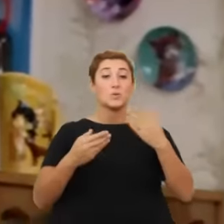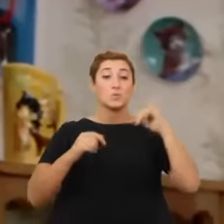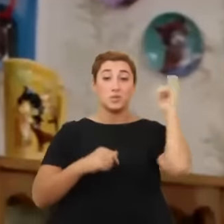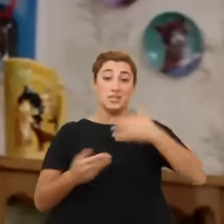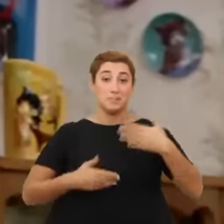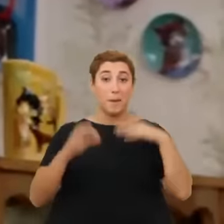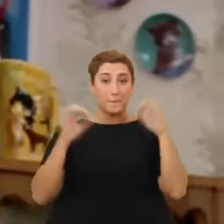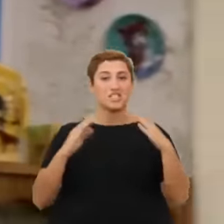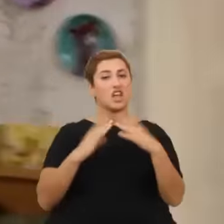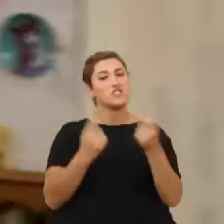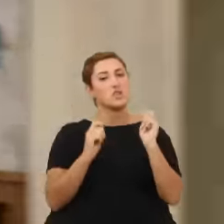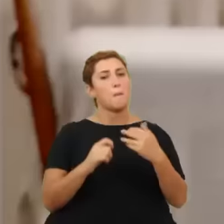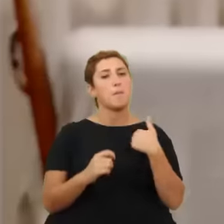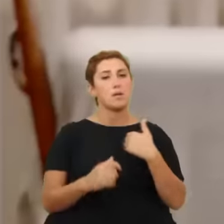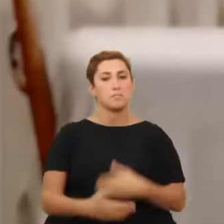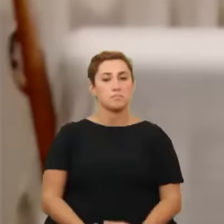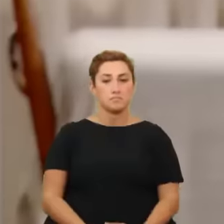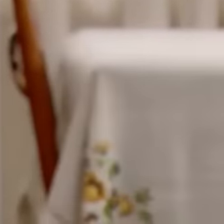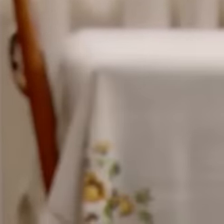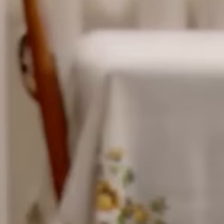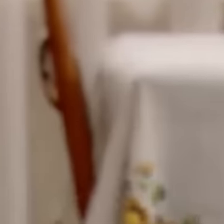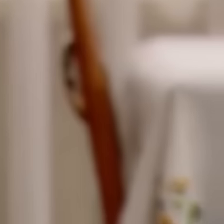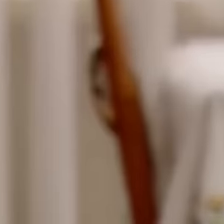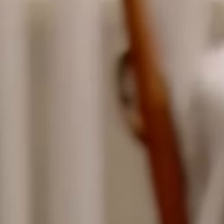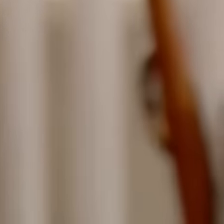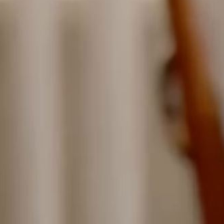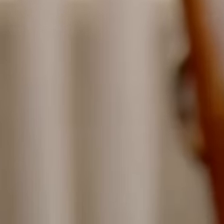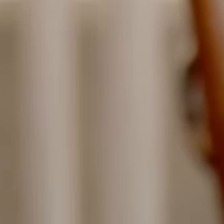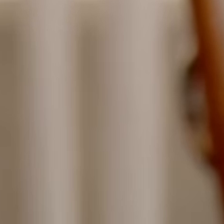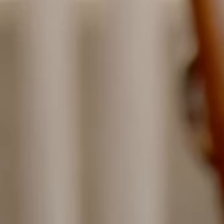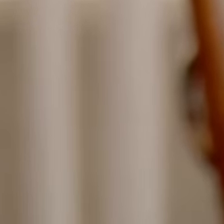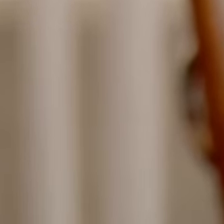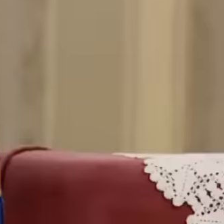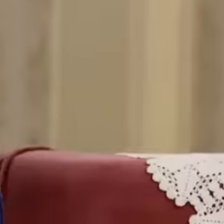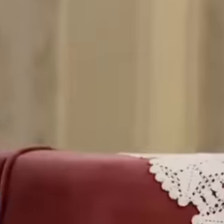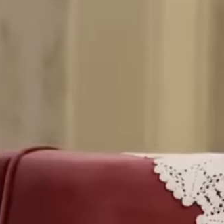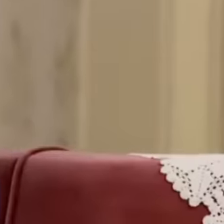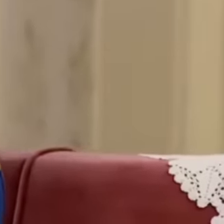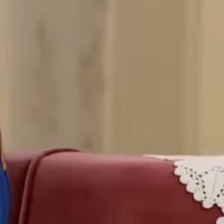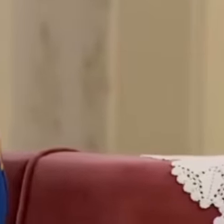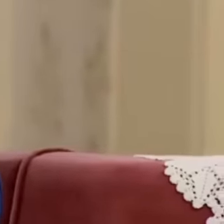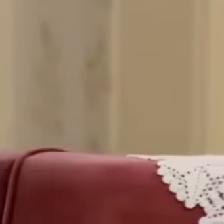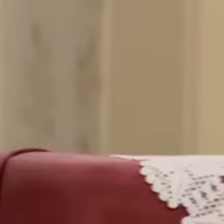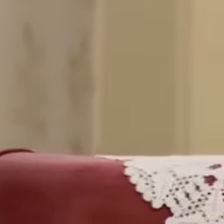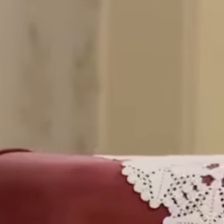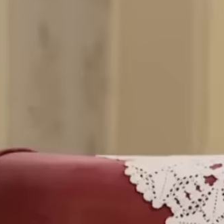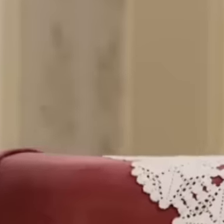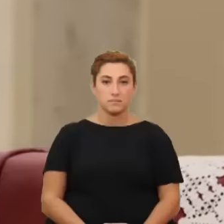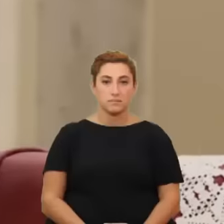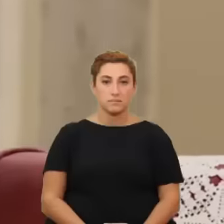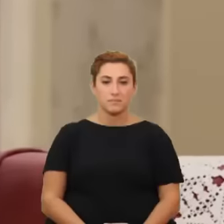da ev işini hallederim artık. Gülden kasılarak odaya girerken Ahmet idrak edememiş gibi. Ne hostesliği ya diye